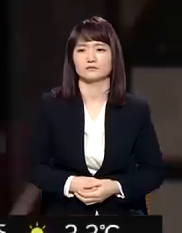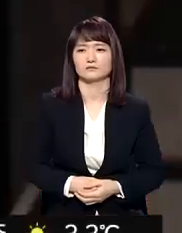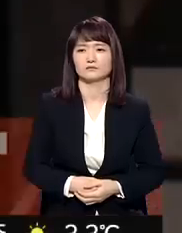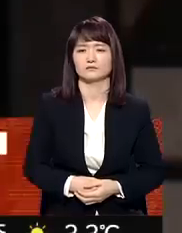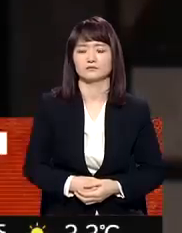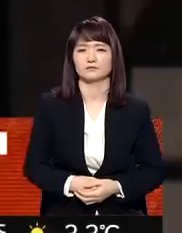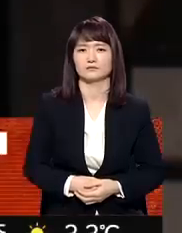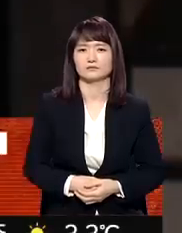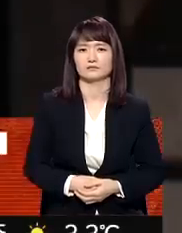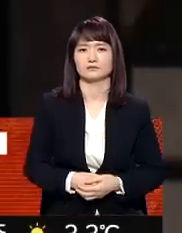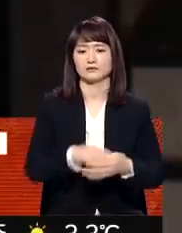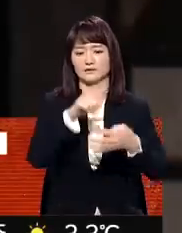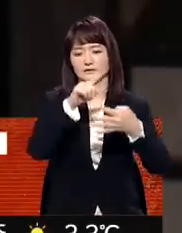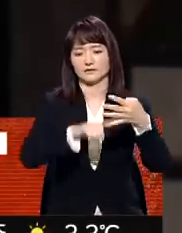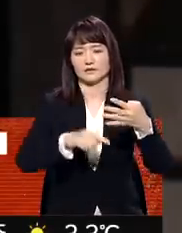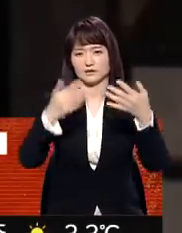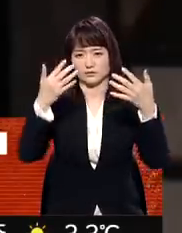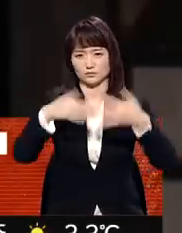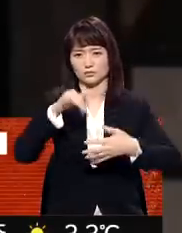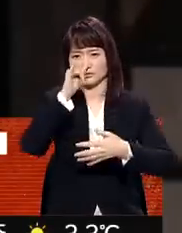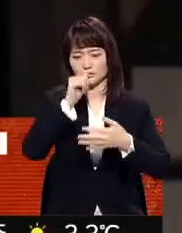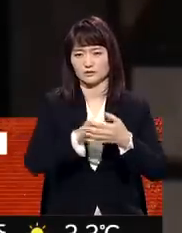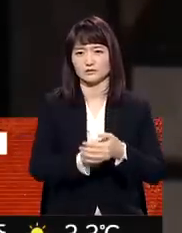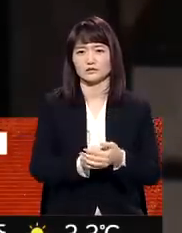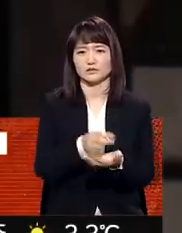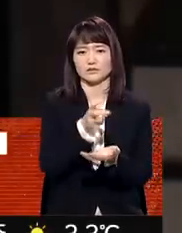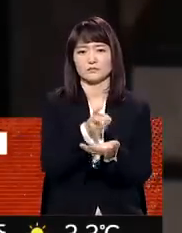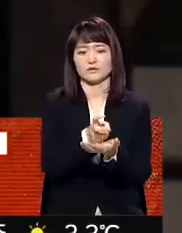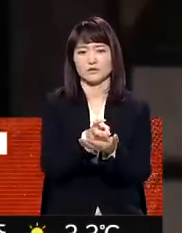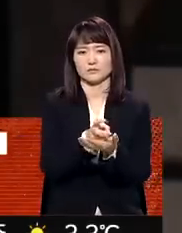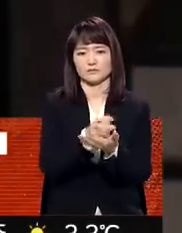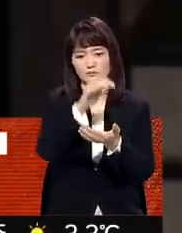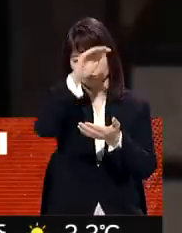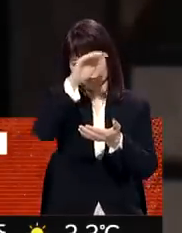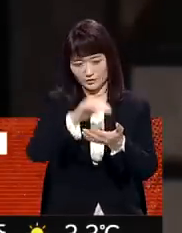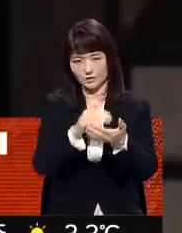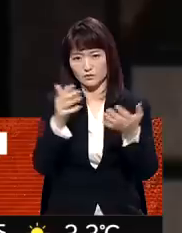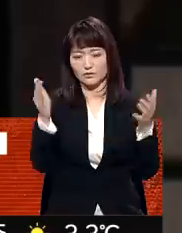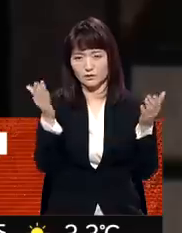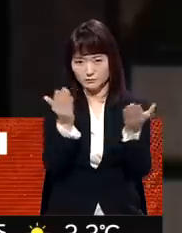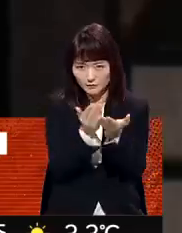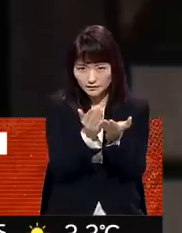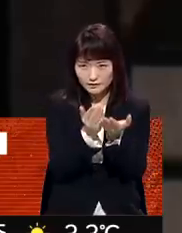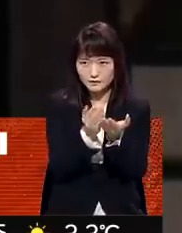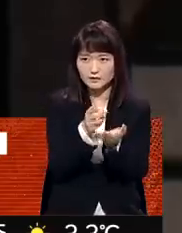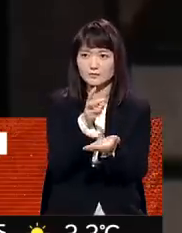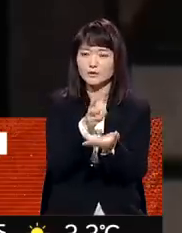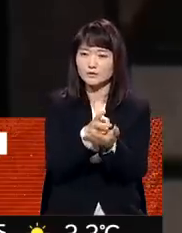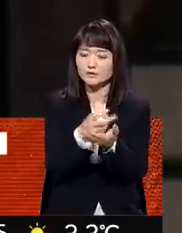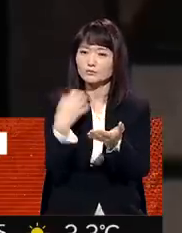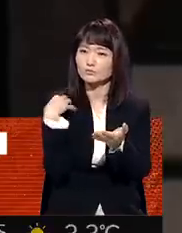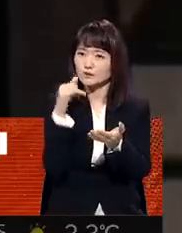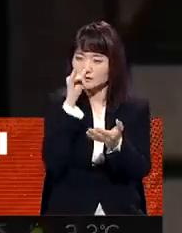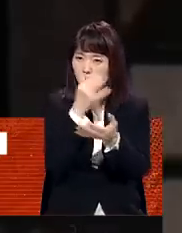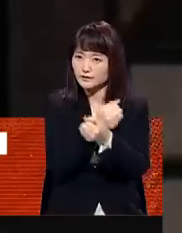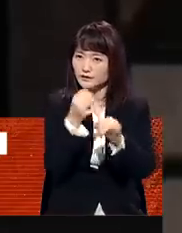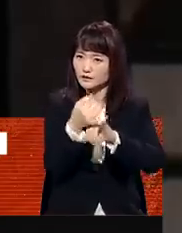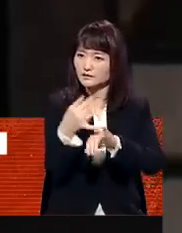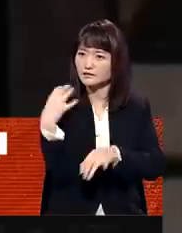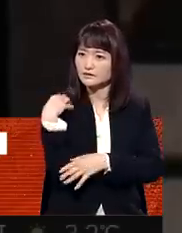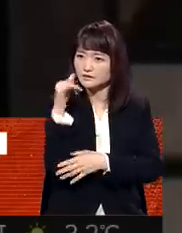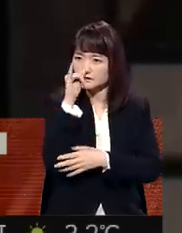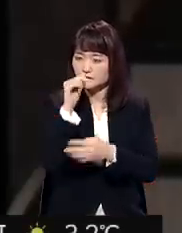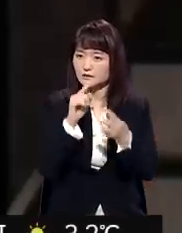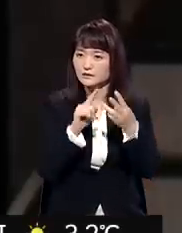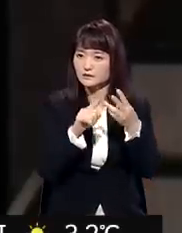이야기할 때 부작위한 살인죄는 4가지 요건에서 만들어집니다 형법 축론에 따르면 첫 번째 그게 법령상 의무가 있느냐 계약상 의무가 있느냐 그 다음에 선행행위가